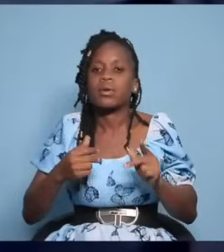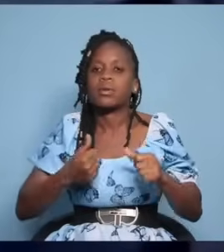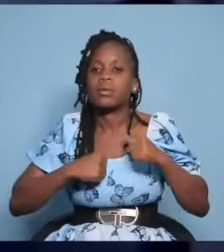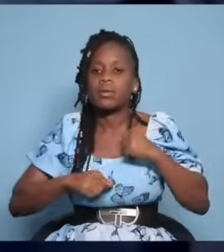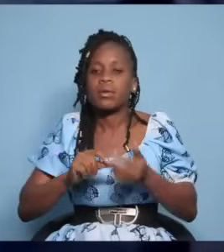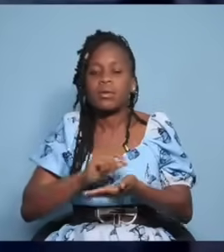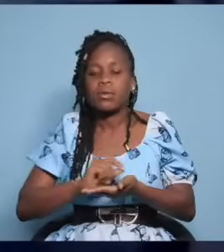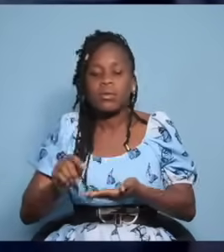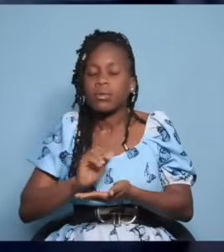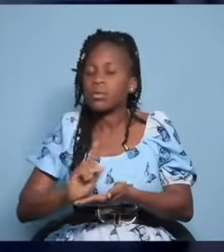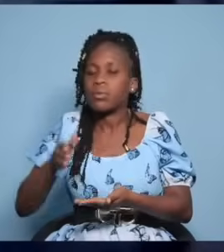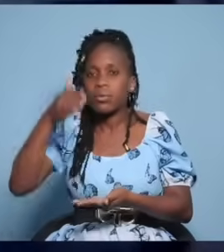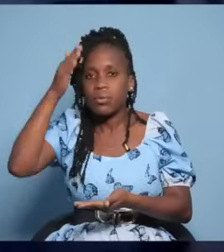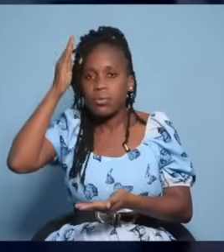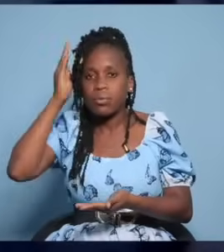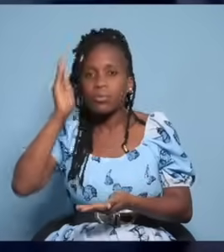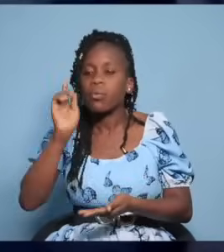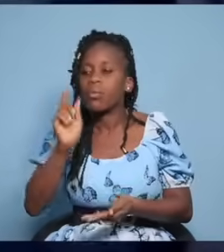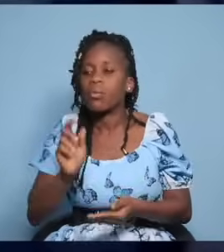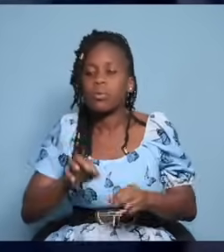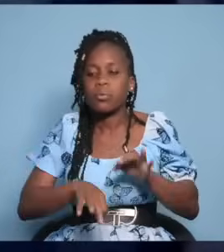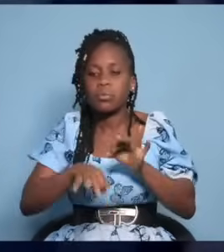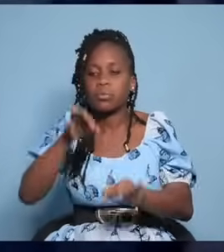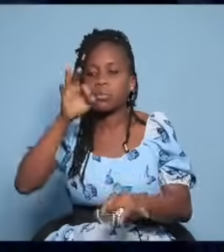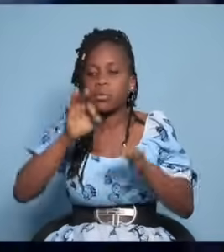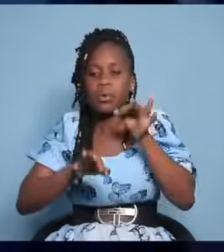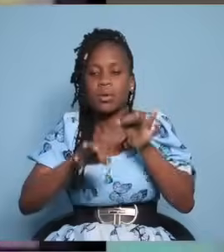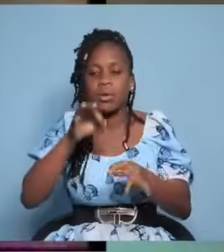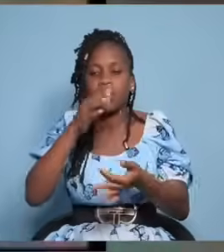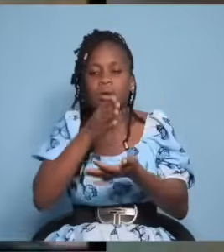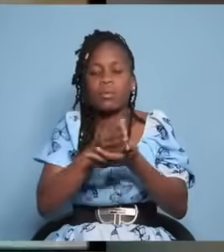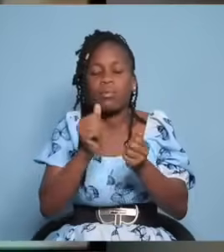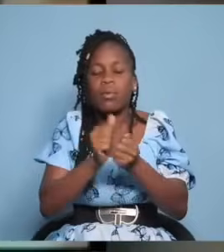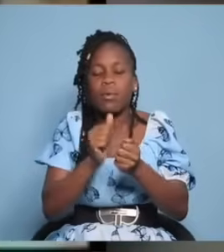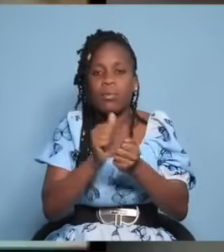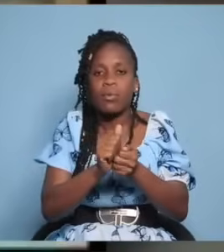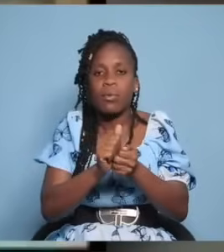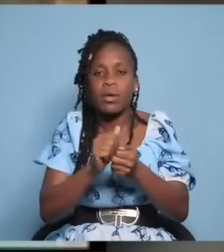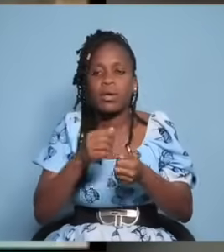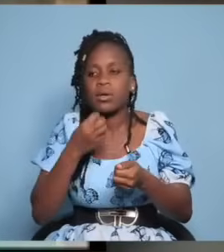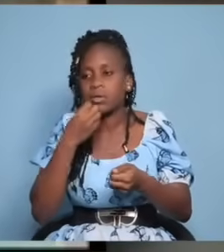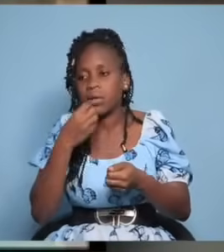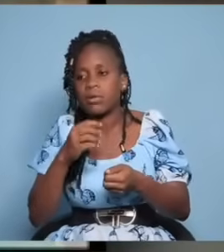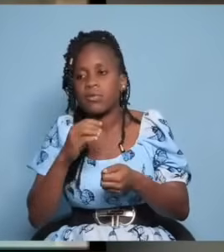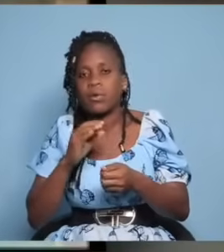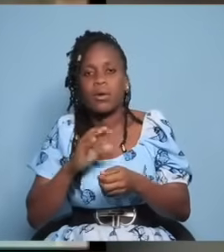Haya, watu wachambuzi wa mambo wa taarifa za ndani za kiintelijensia wakaweka pembeni, wakasema okay,